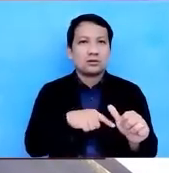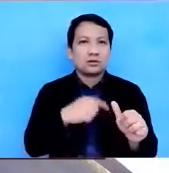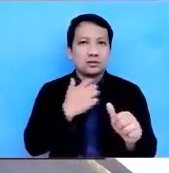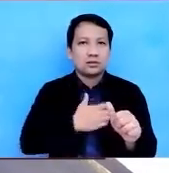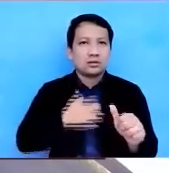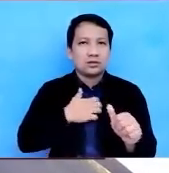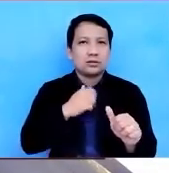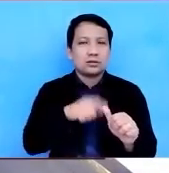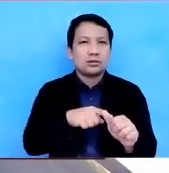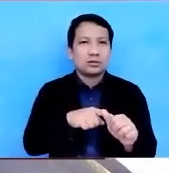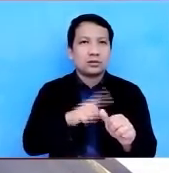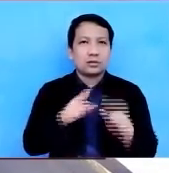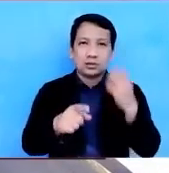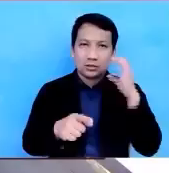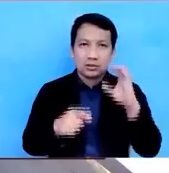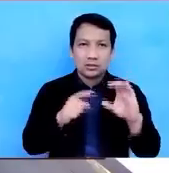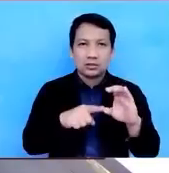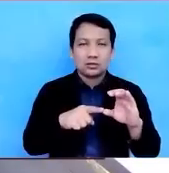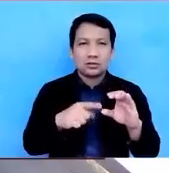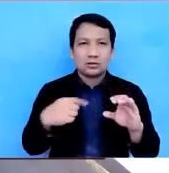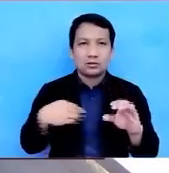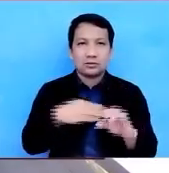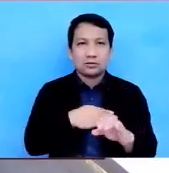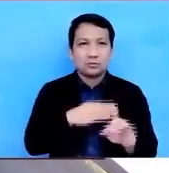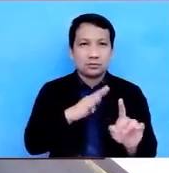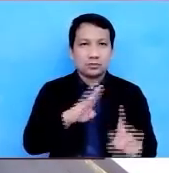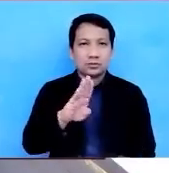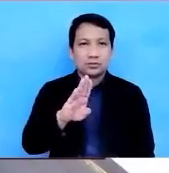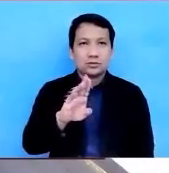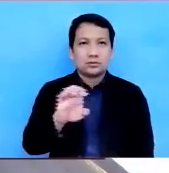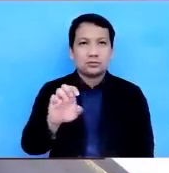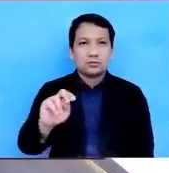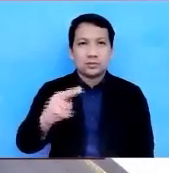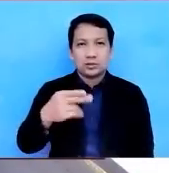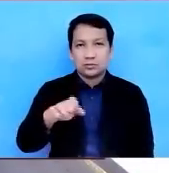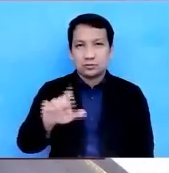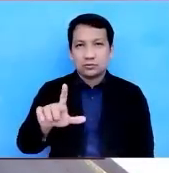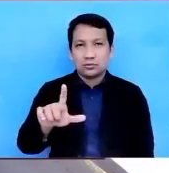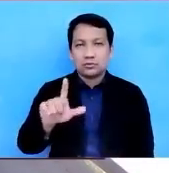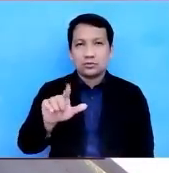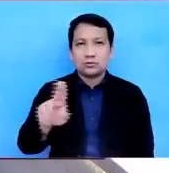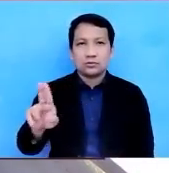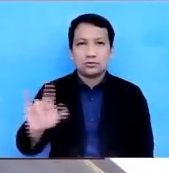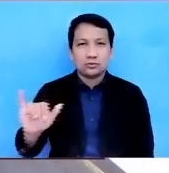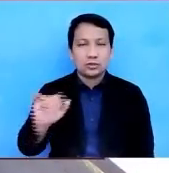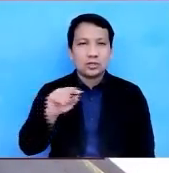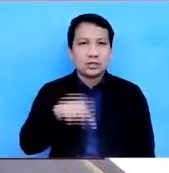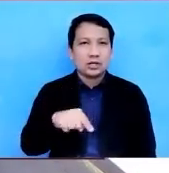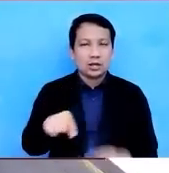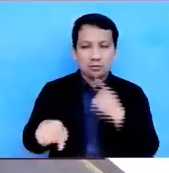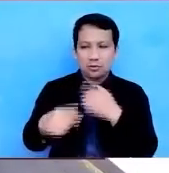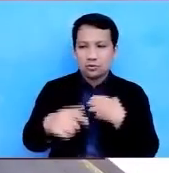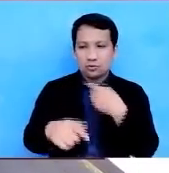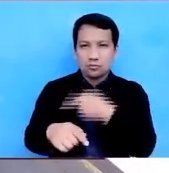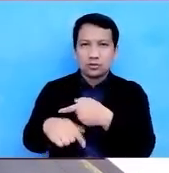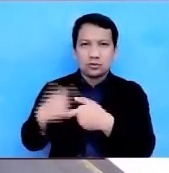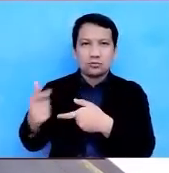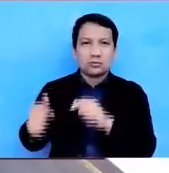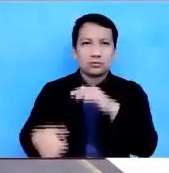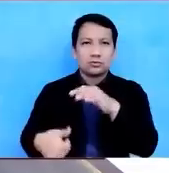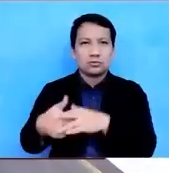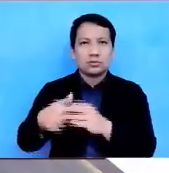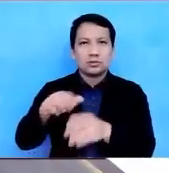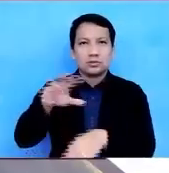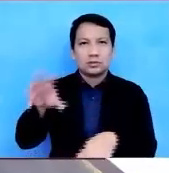ng kanyang pinsan na tauhan na si Ben Hurloy ng serious illegal detention. Pero sumabog ang lahat ng isiwalat na